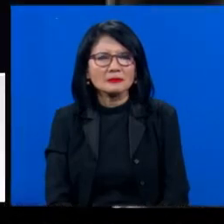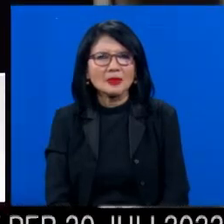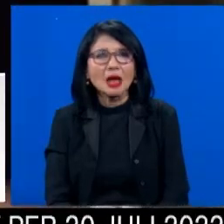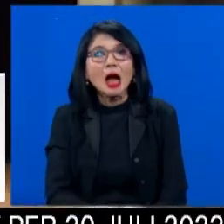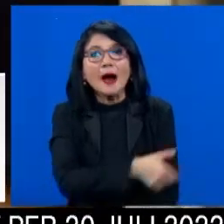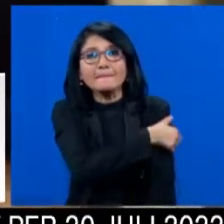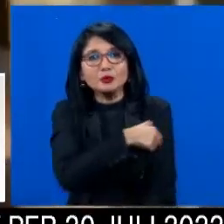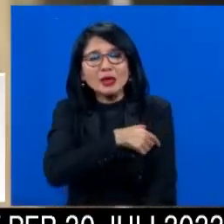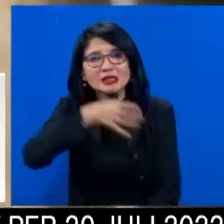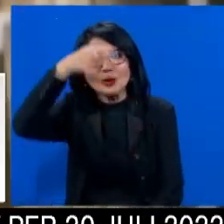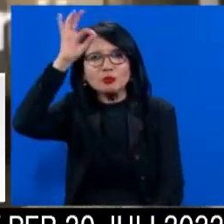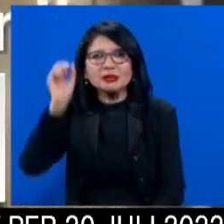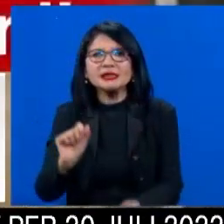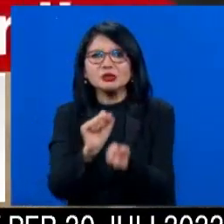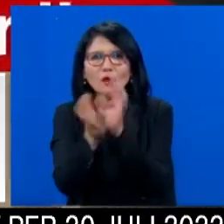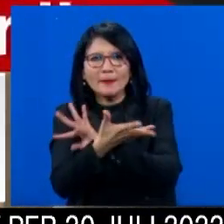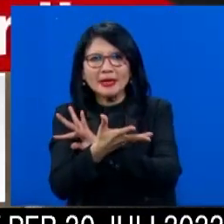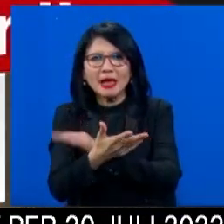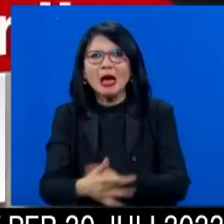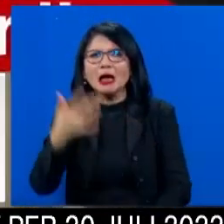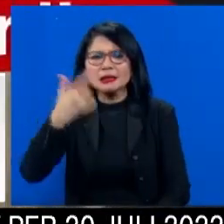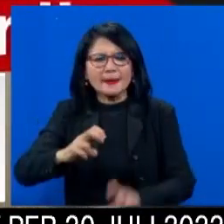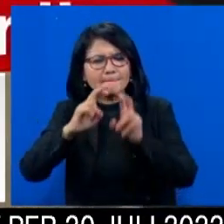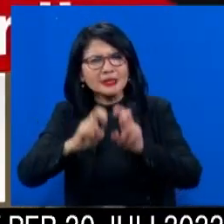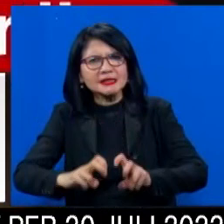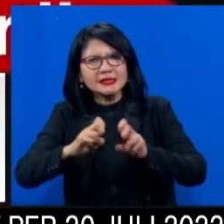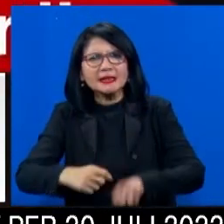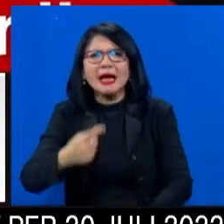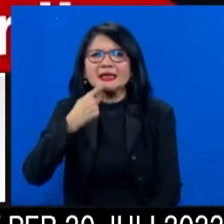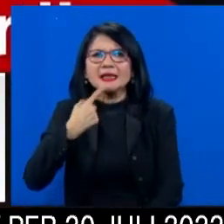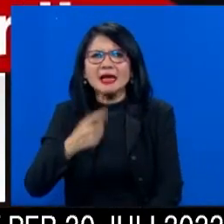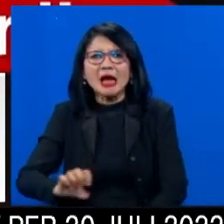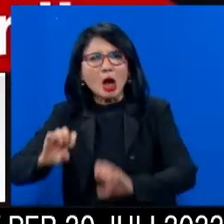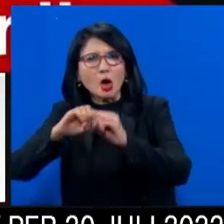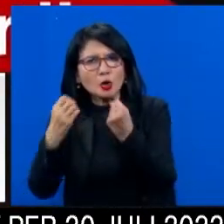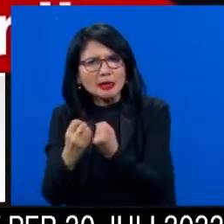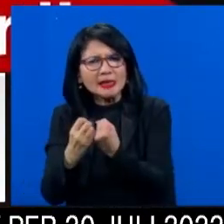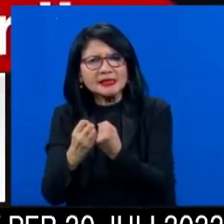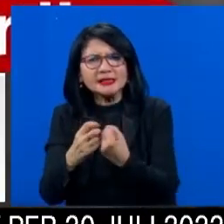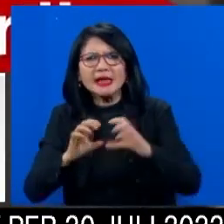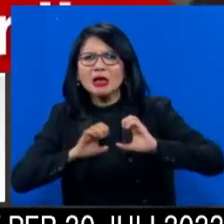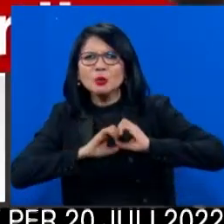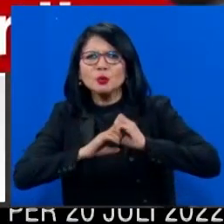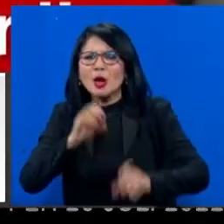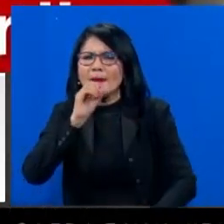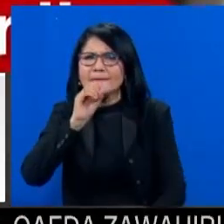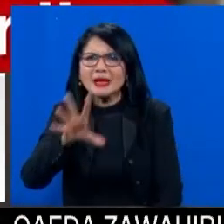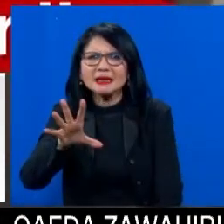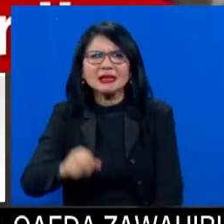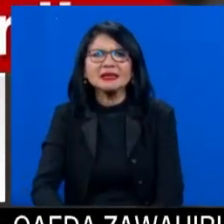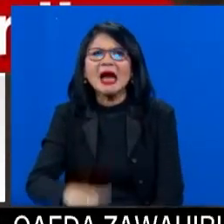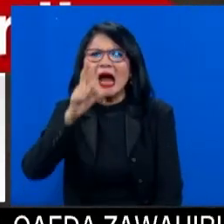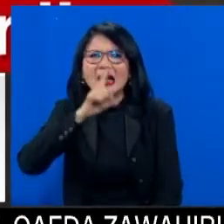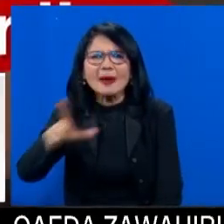Petugas Satreskrim Polrestabes Surabaya masih melakukan penyelidikan terkait temuan organisasi pecinta satwa Animal Hope Shelter yang